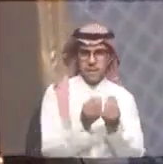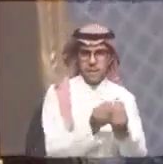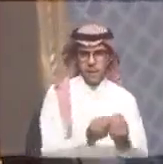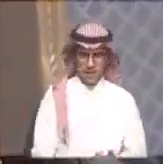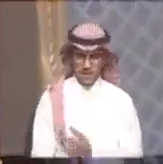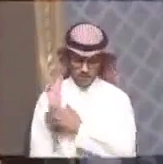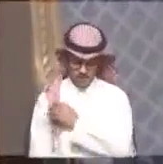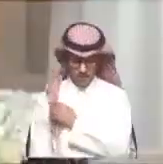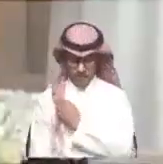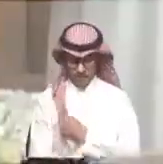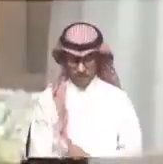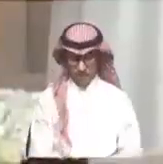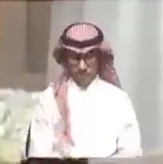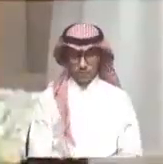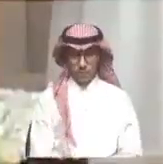المشاركة.